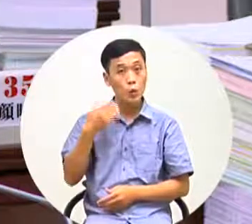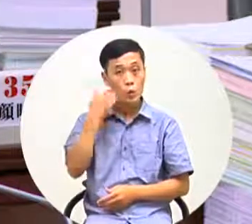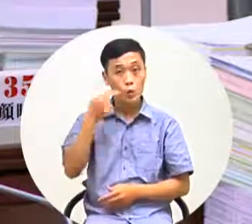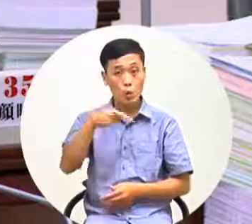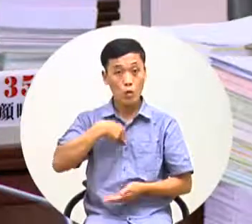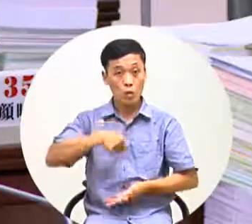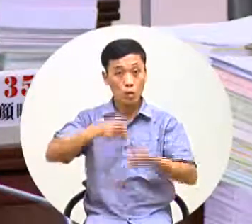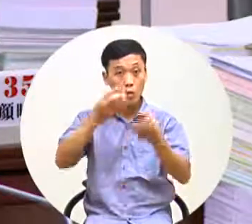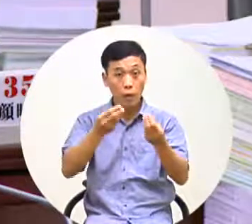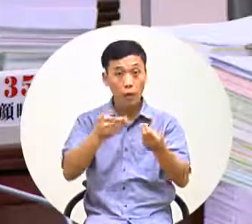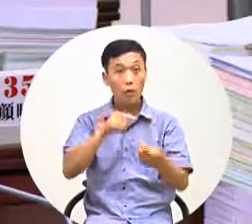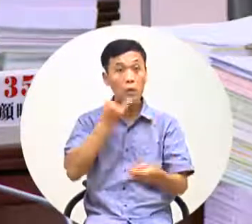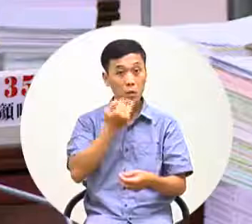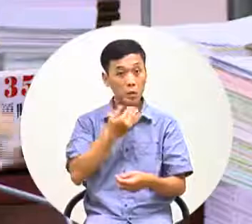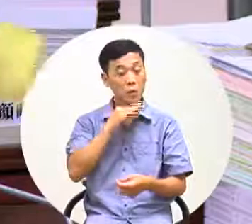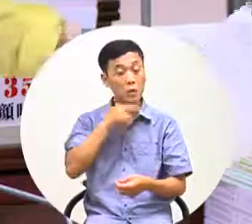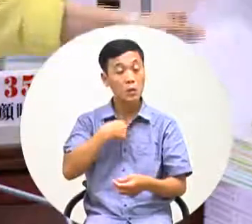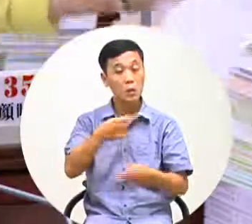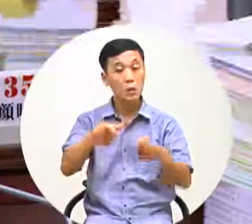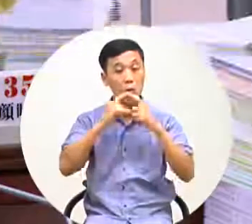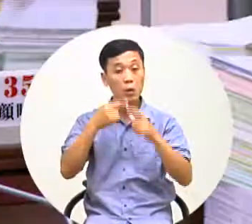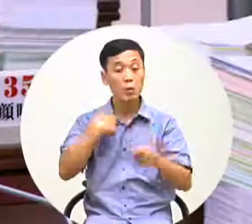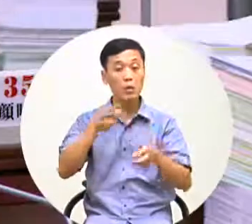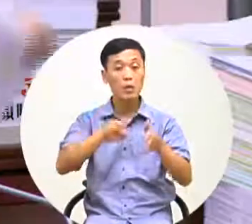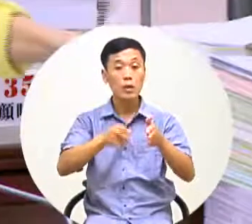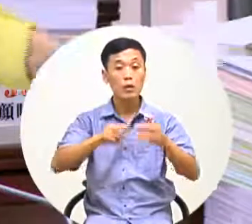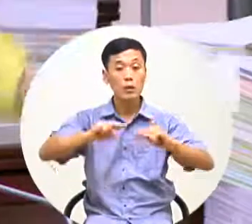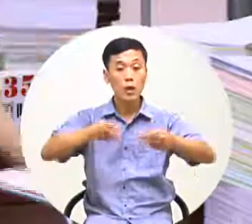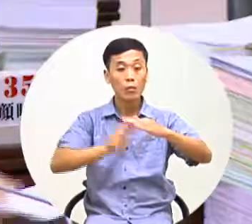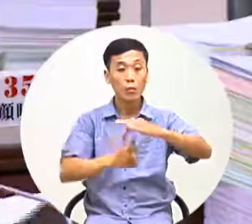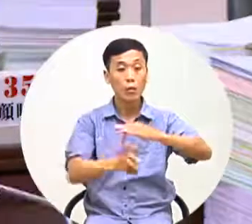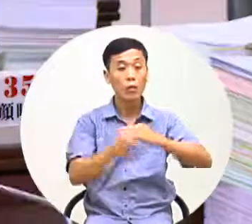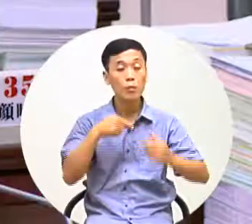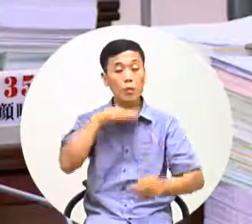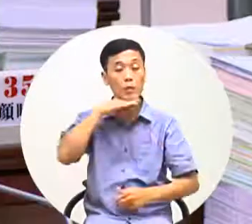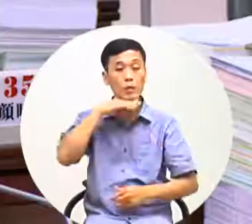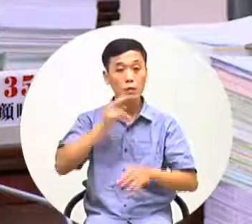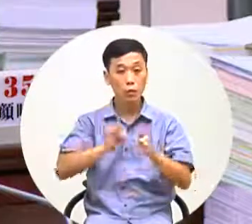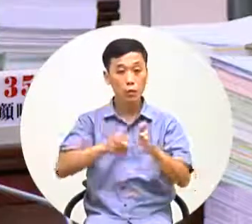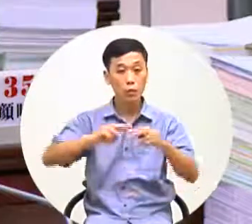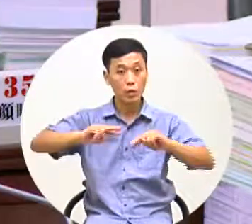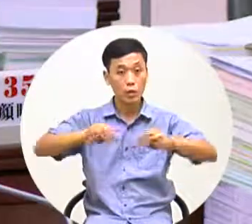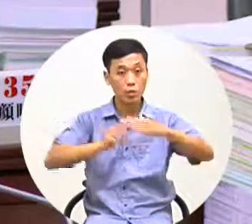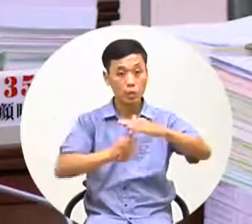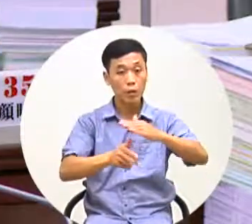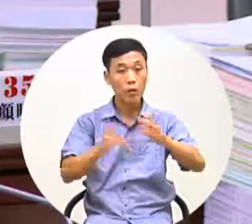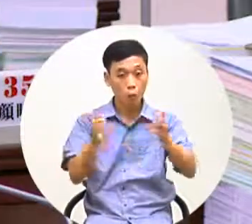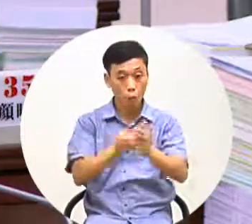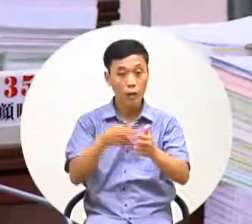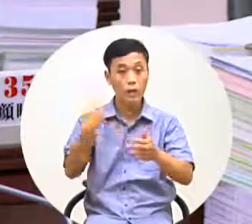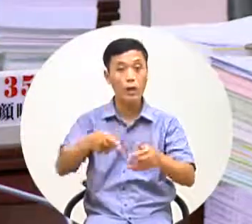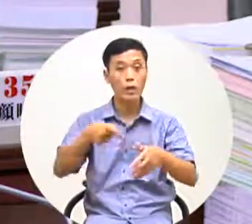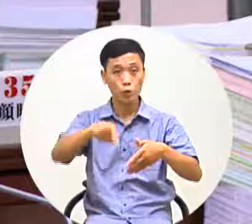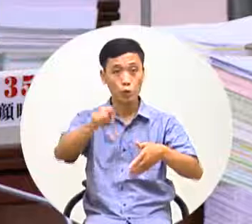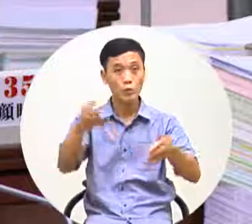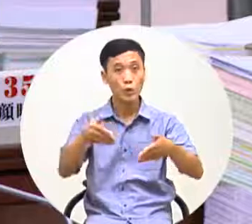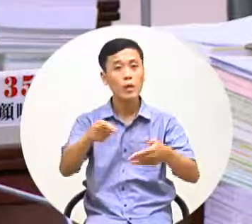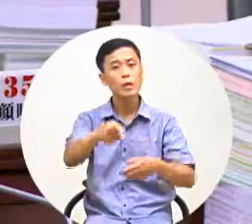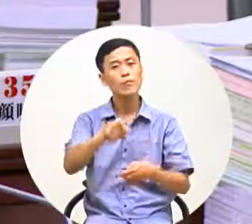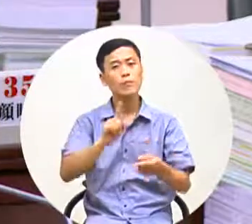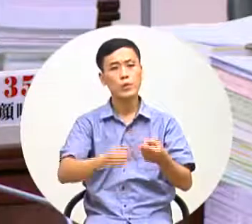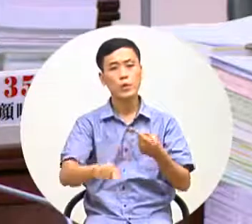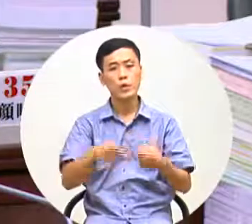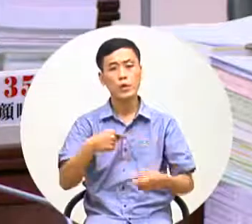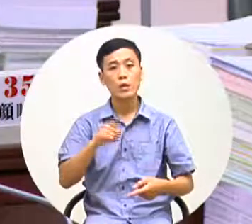啊，因为我们铁路地下化啦，我们等铁路地下化行了哦，作为者哦，有对没有这个道理？为什么铁路地下化明年八